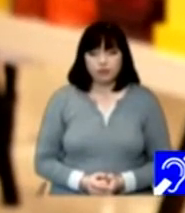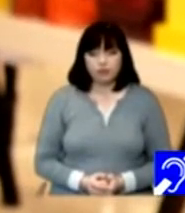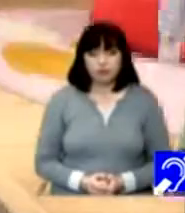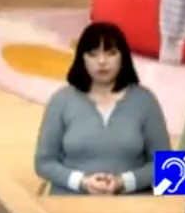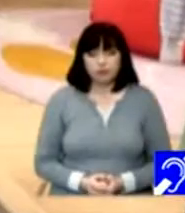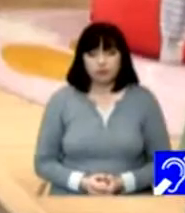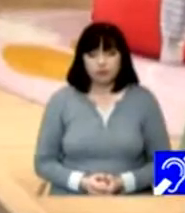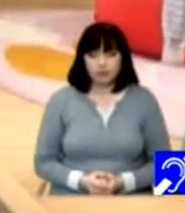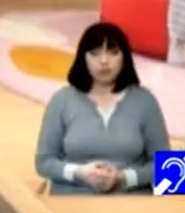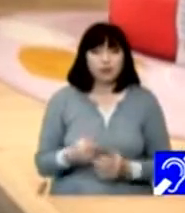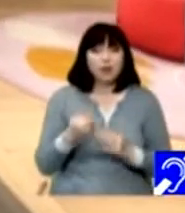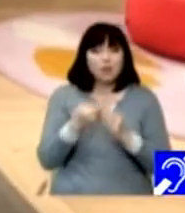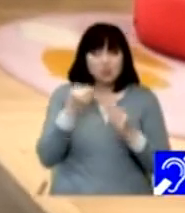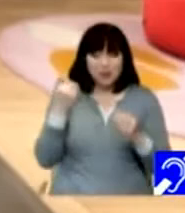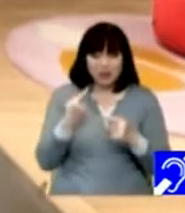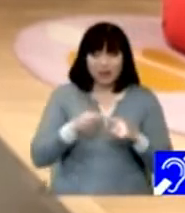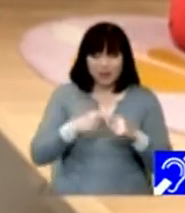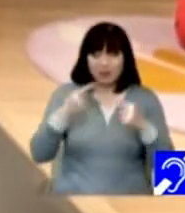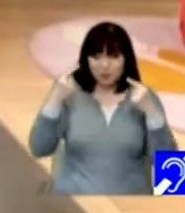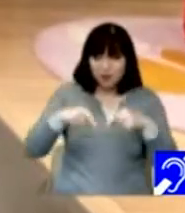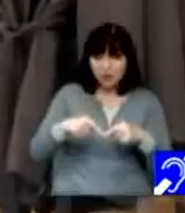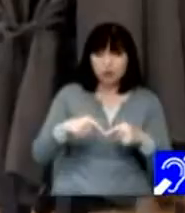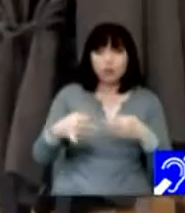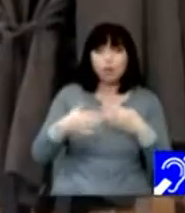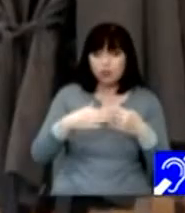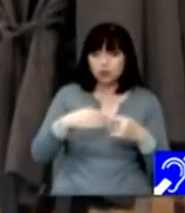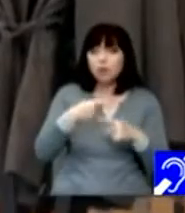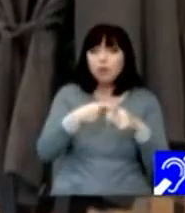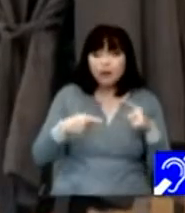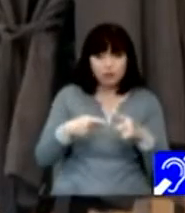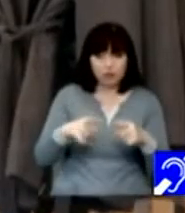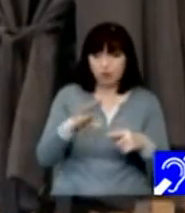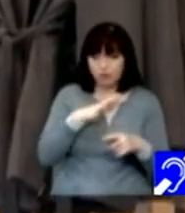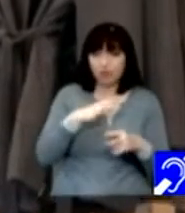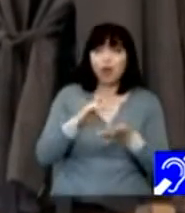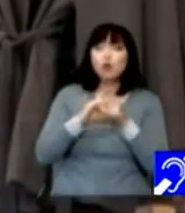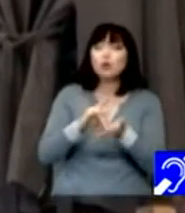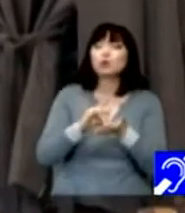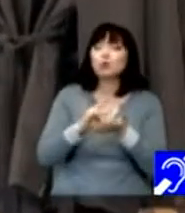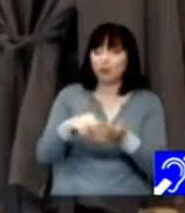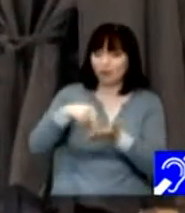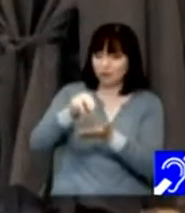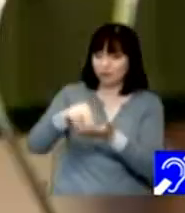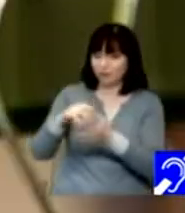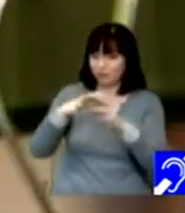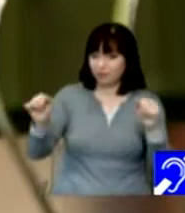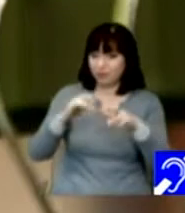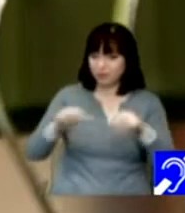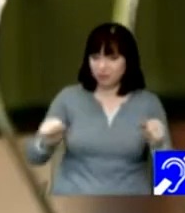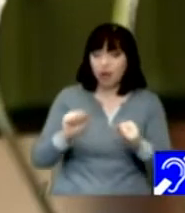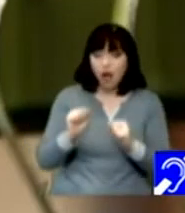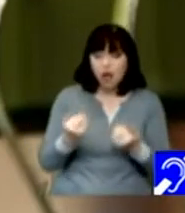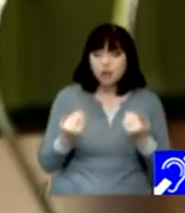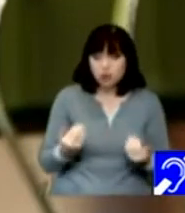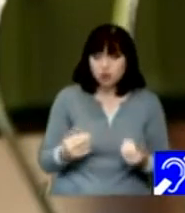nos clients. Înainte de criză, aproape jumătate din cifra de afaceri era asigurată de turiștii străini. Iar în contextul actual, multe